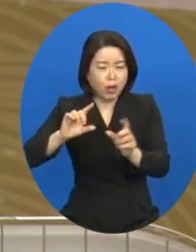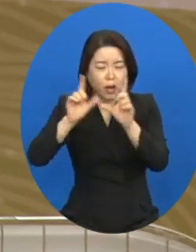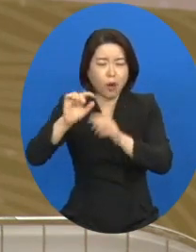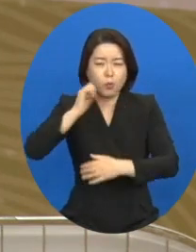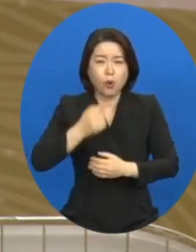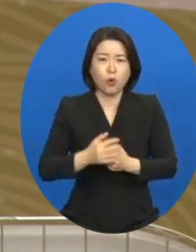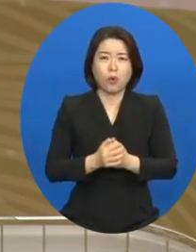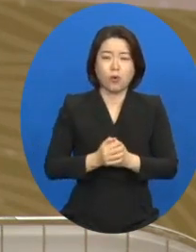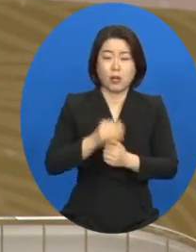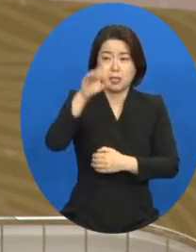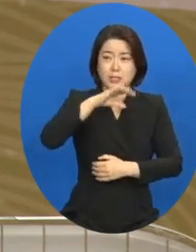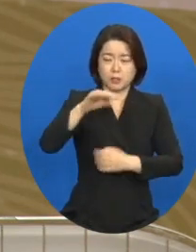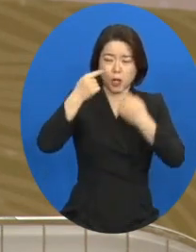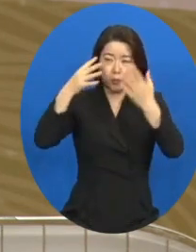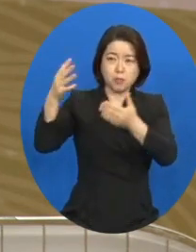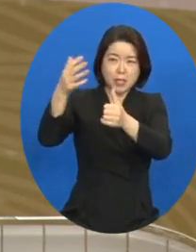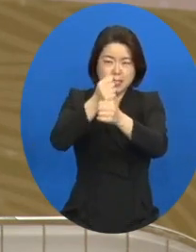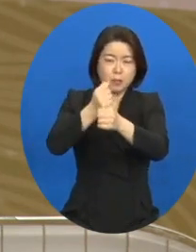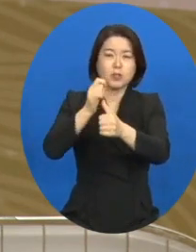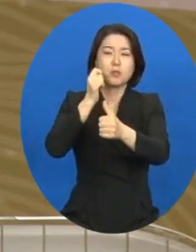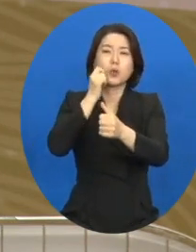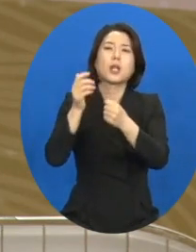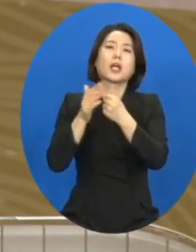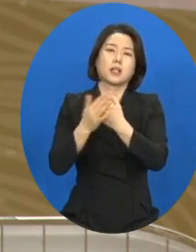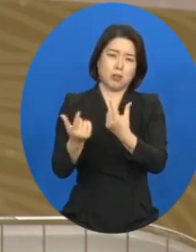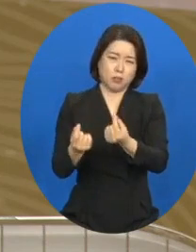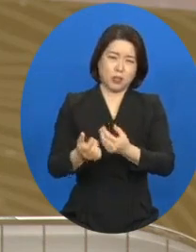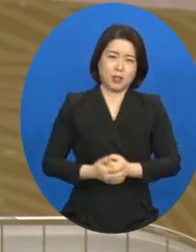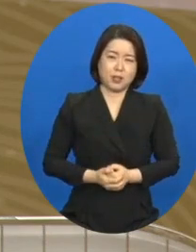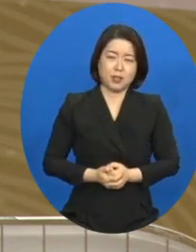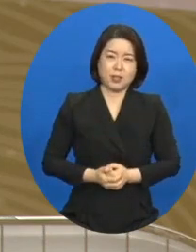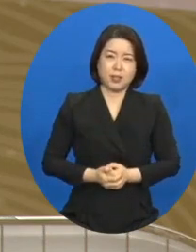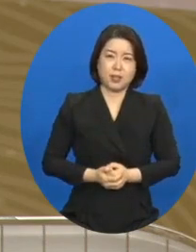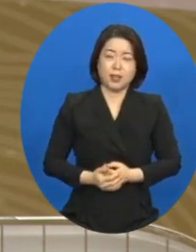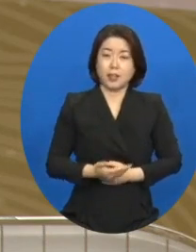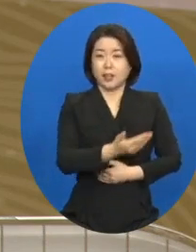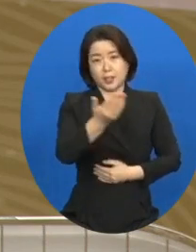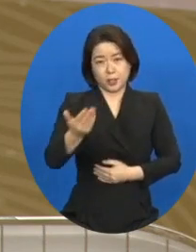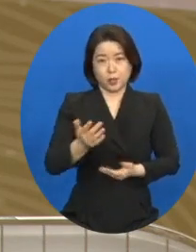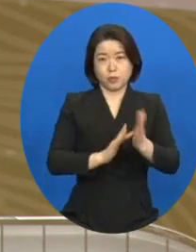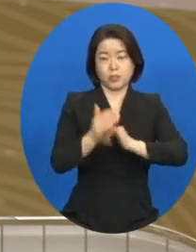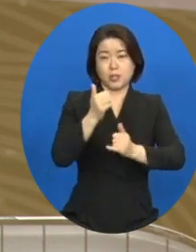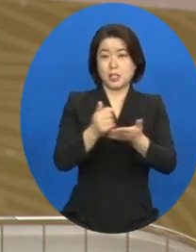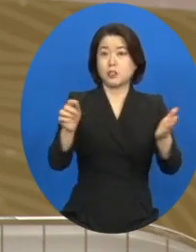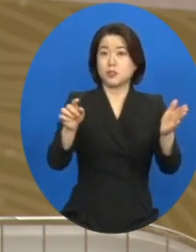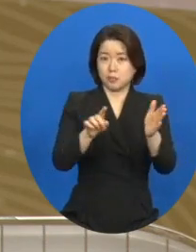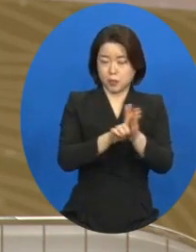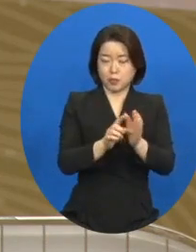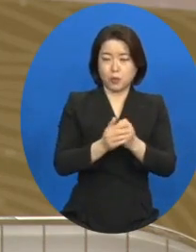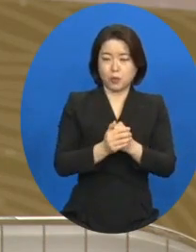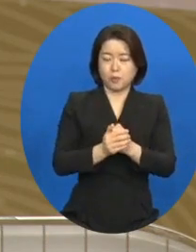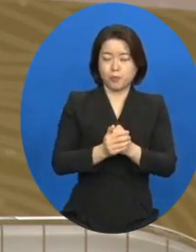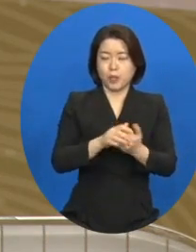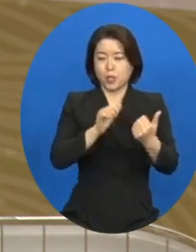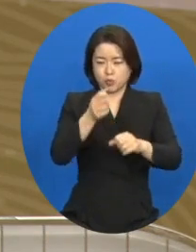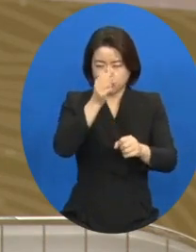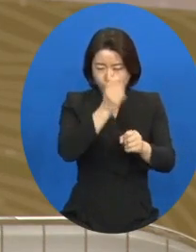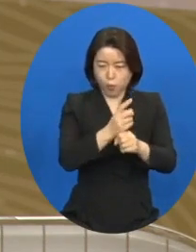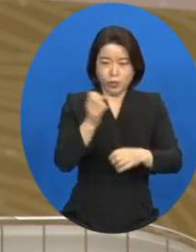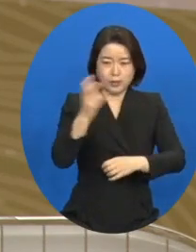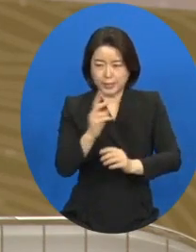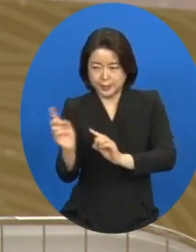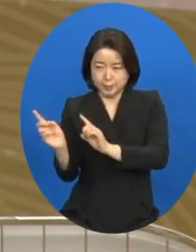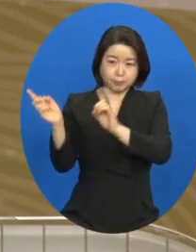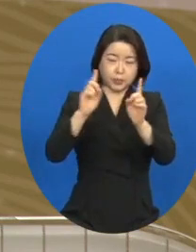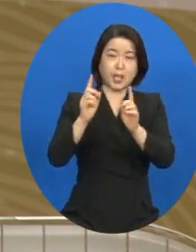십자가를 분명하게 붙잡지 않으니까요. 여러분은 예수를 믿고 이미 죽고 다시 사는 사람이에요.